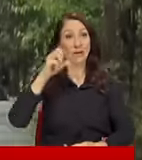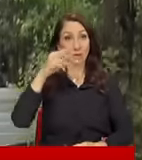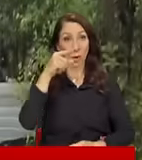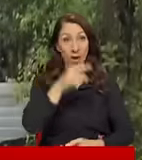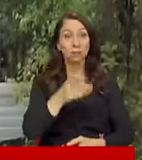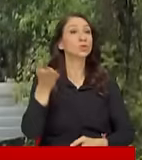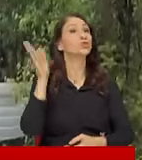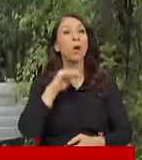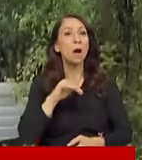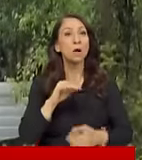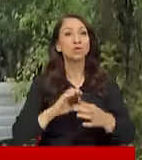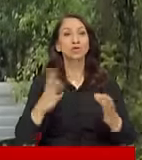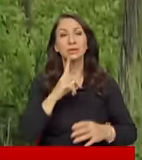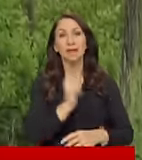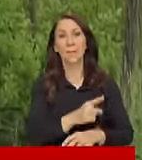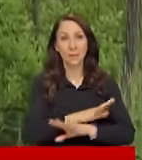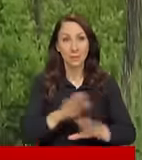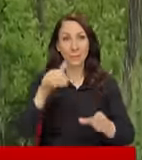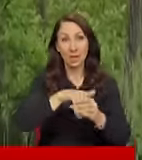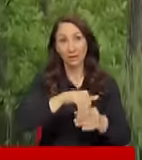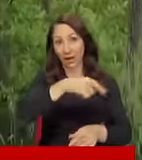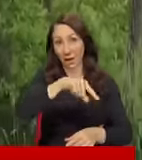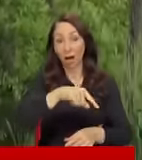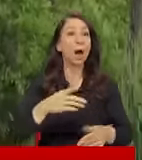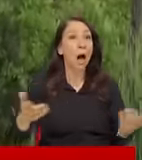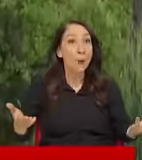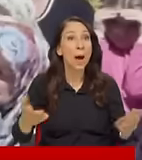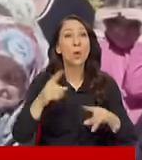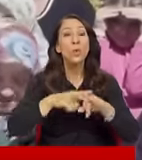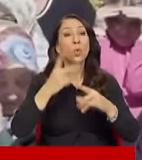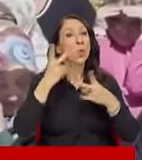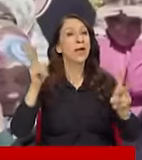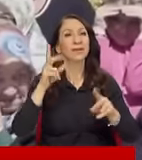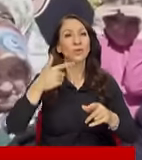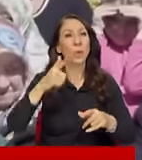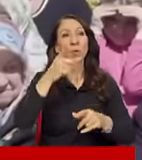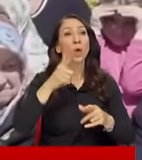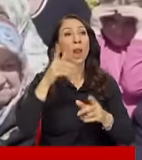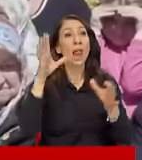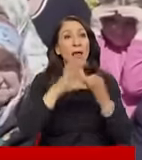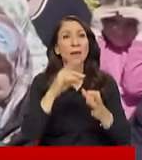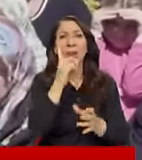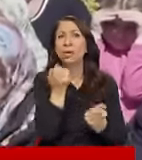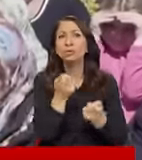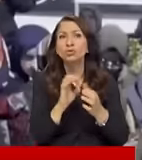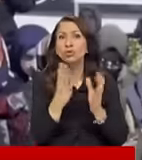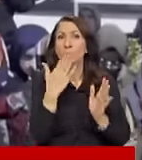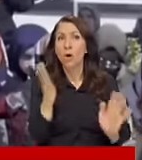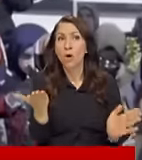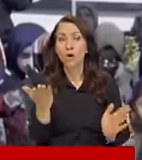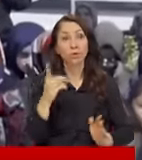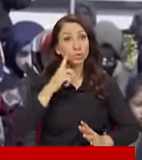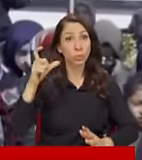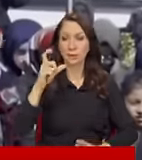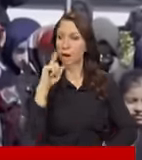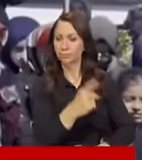Erdoğan sonrasında çözüm talimatı verdi milletvekillerine. Ancak Hürriyet Köyü'nde köylüler lehine tek bir adım atılmadı.